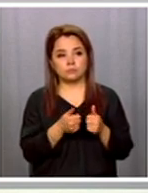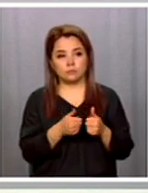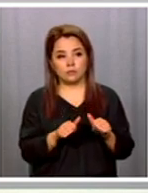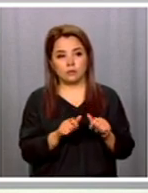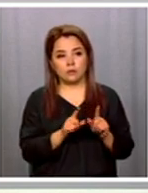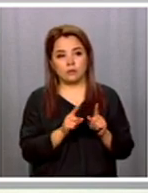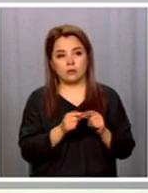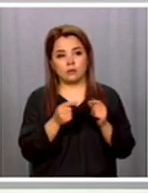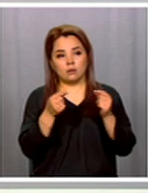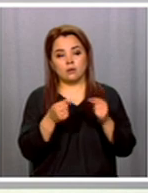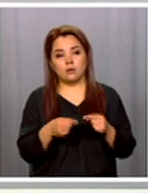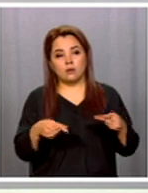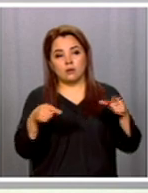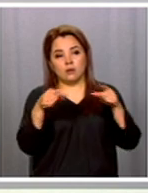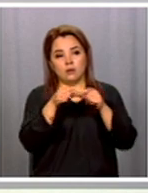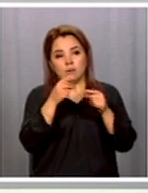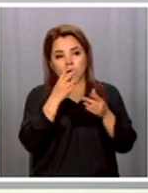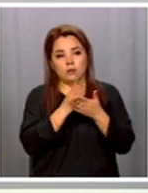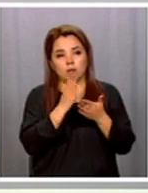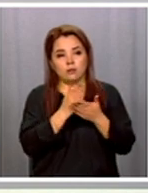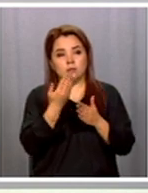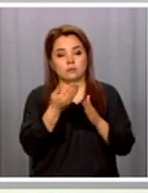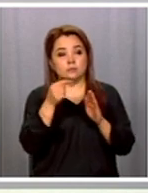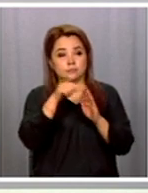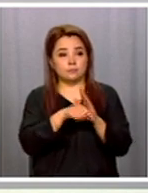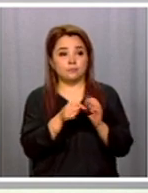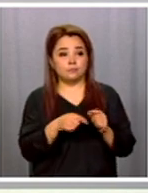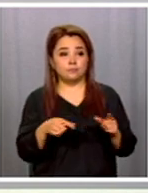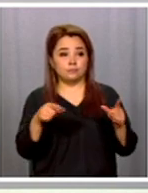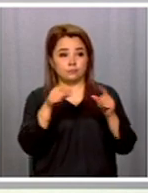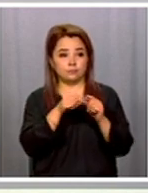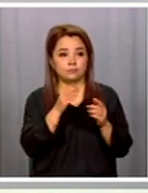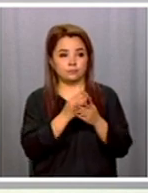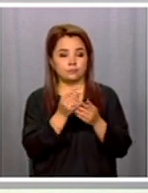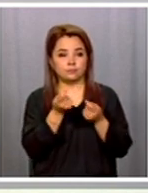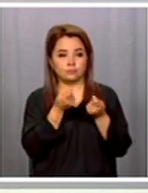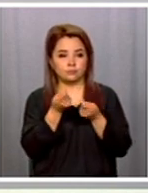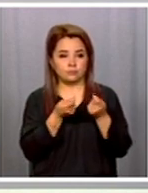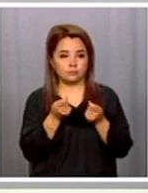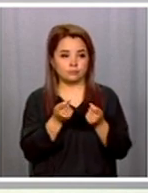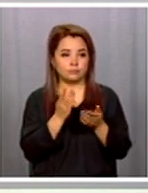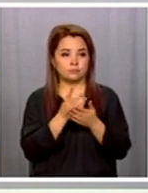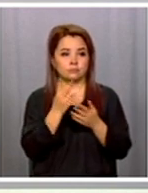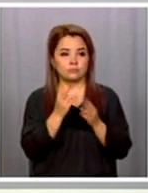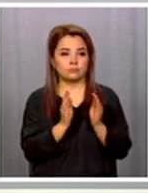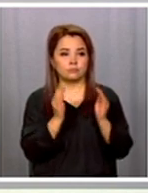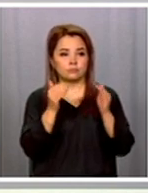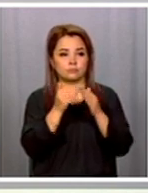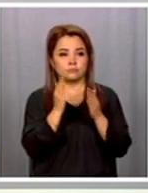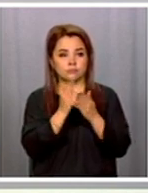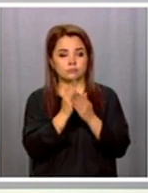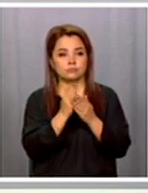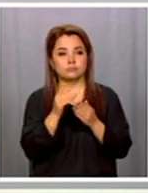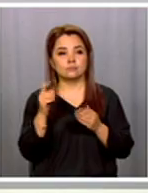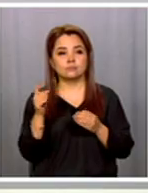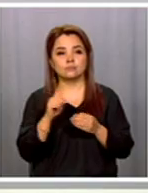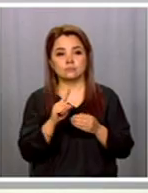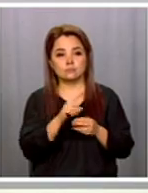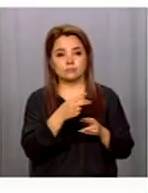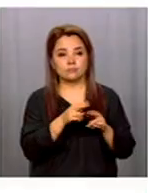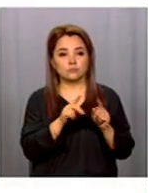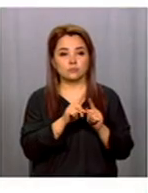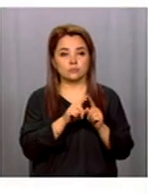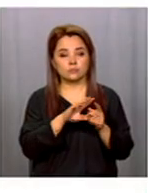қапшыққа ұқсайды, және оның ішінде, яғни екі талшықты сперматозоидтар аталық